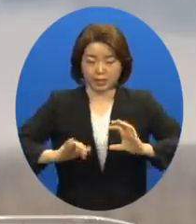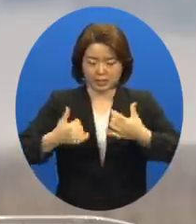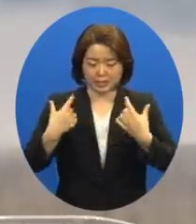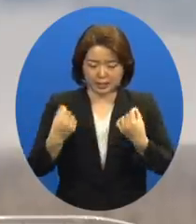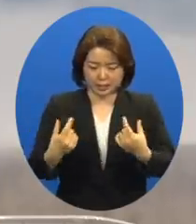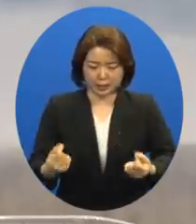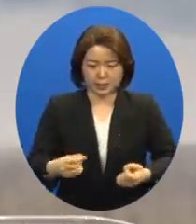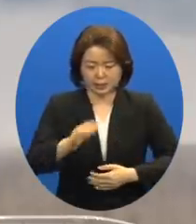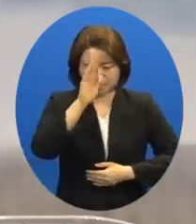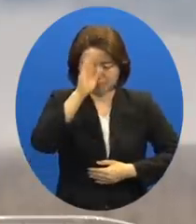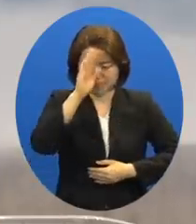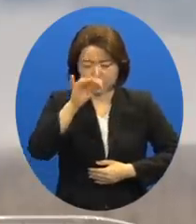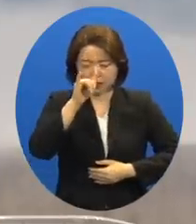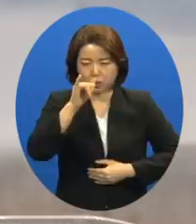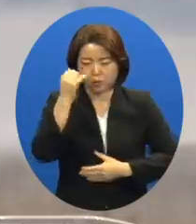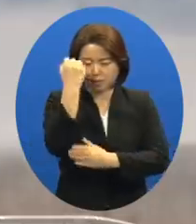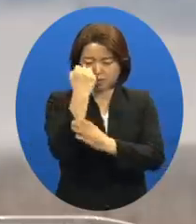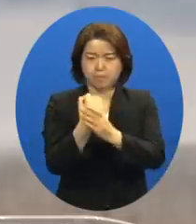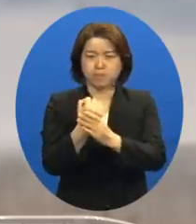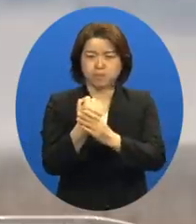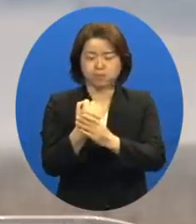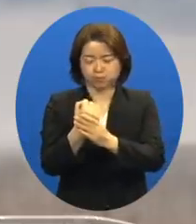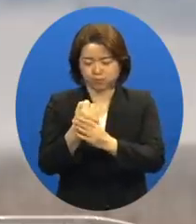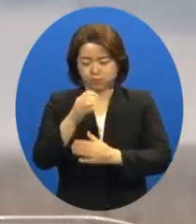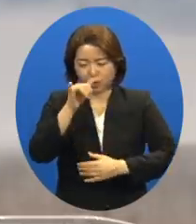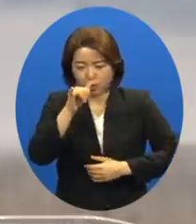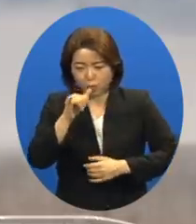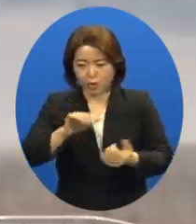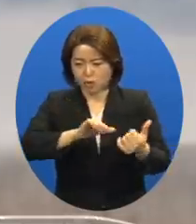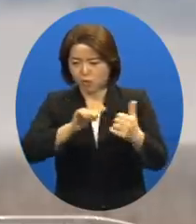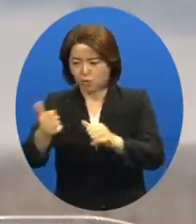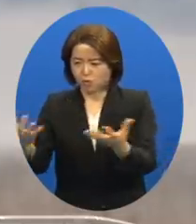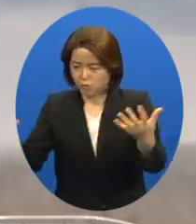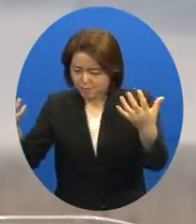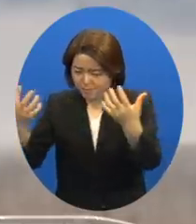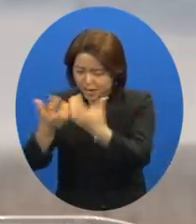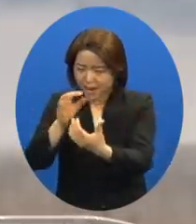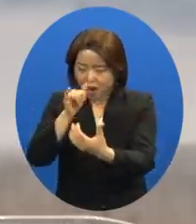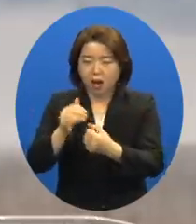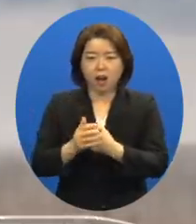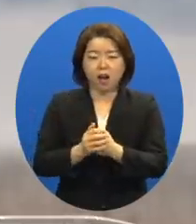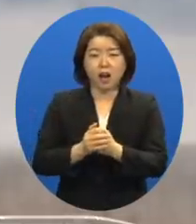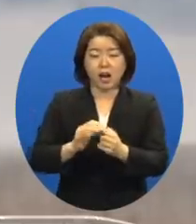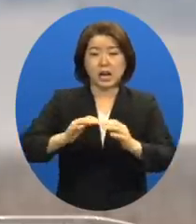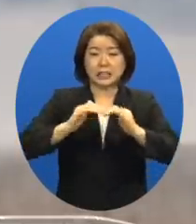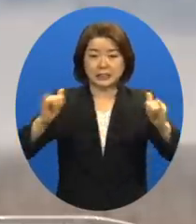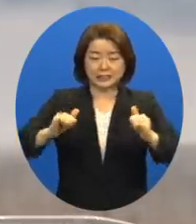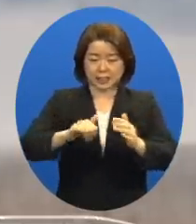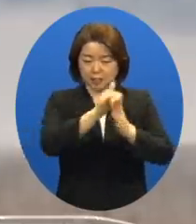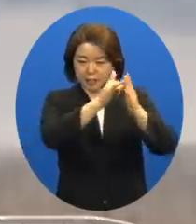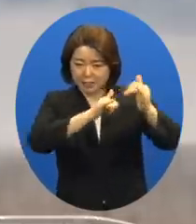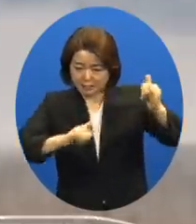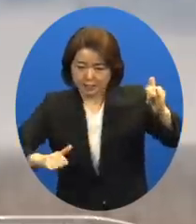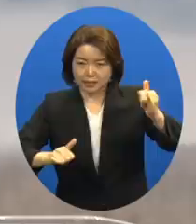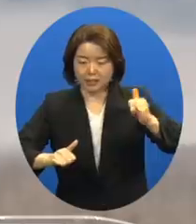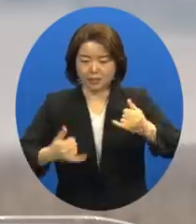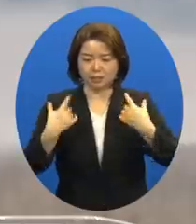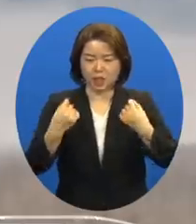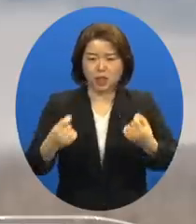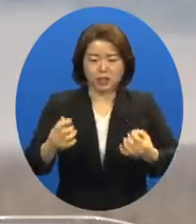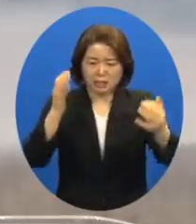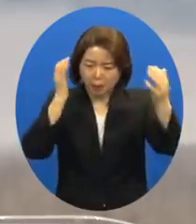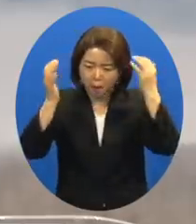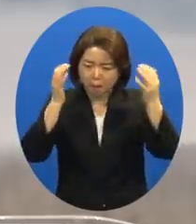병들고 부패하고 죽음이 가득합니다. 인간의 역사는 여전히 혼란스럽고